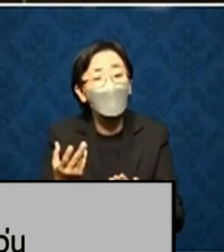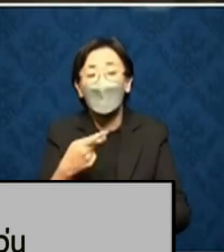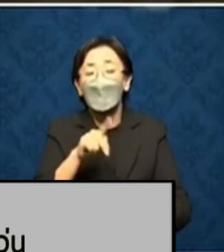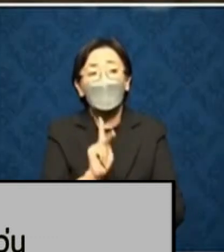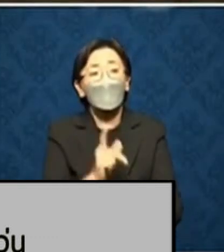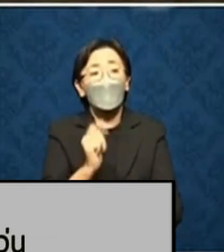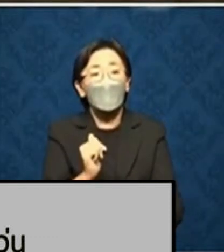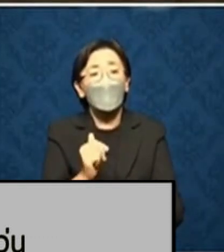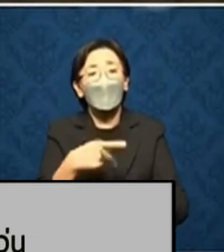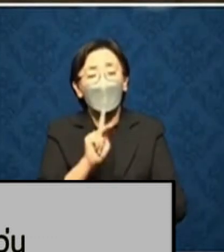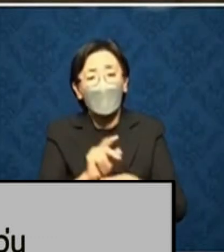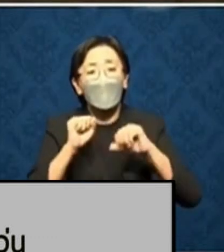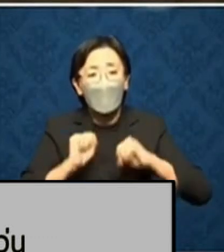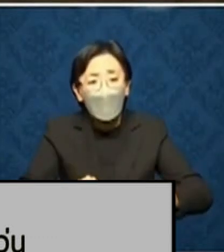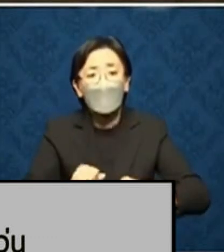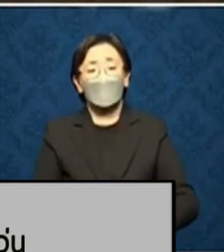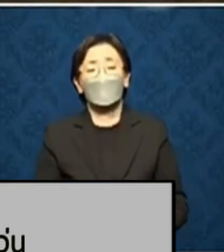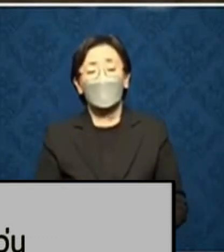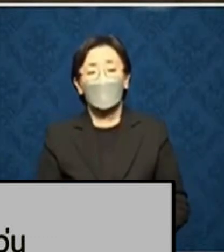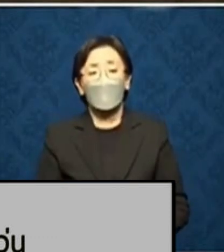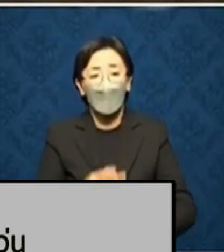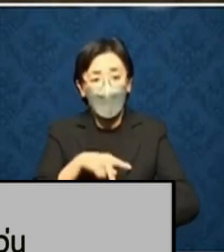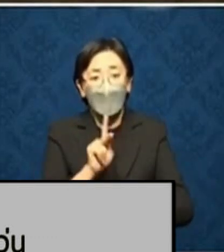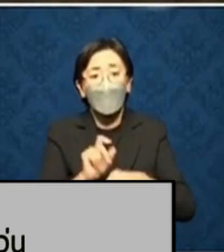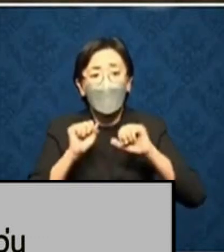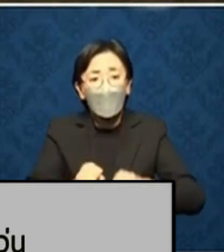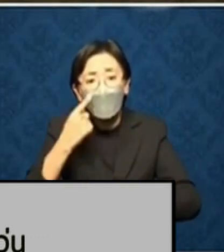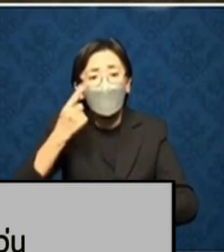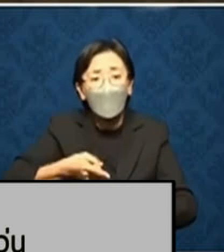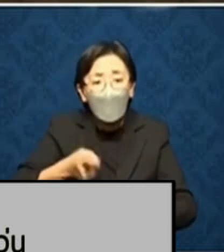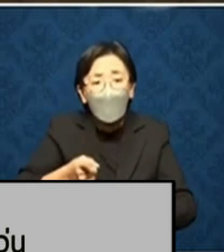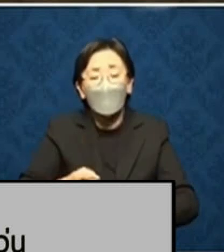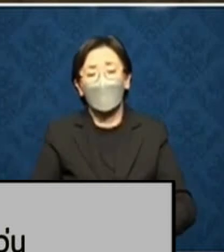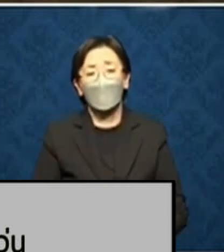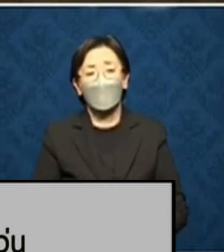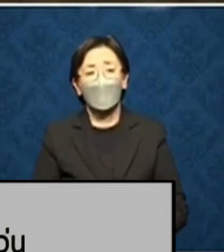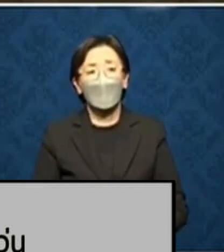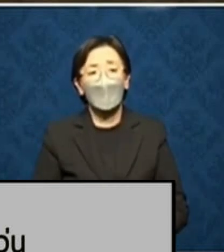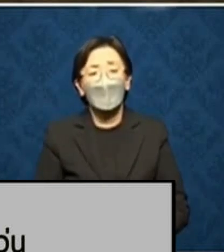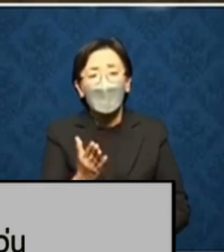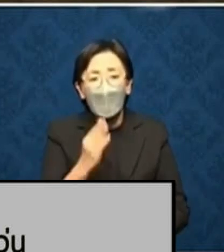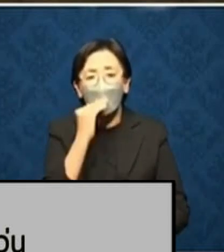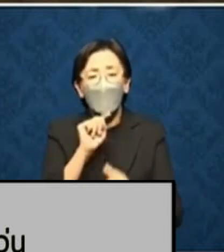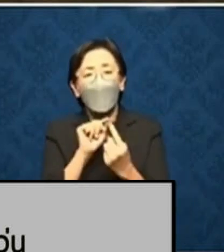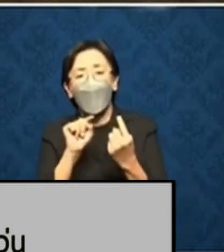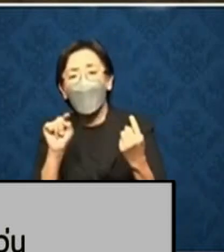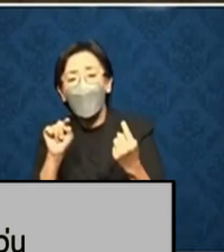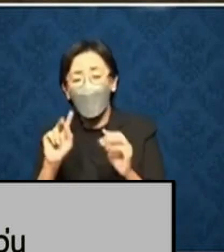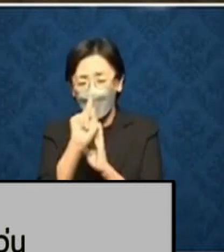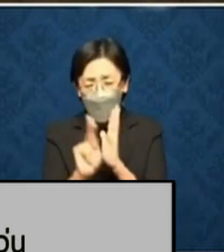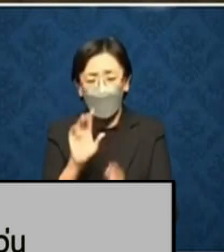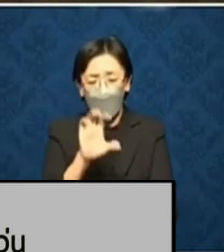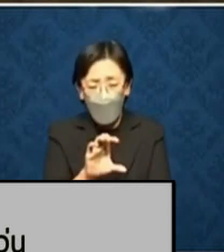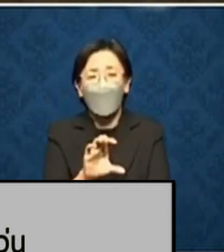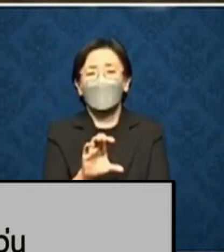ท่านประธานก็วินิจฉัยโดยที่วินิจฉัยคำเดิมซึ่งท่านเบี่ยงเบนข้อบังคับของที่ประชุ